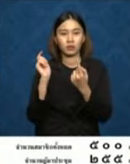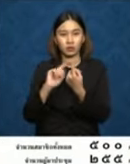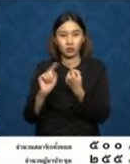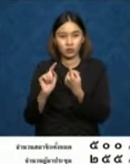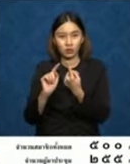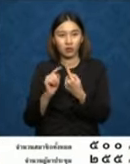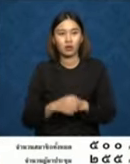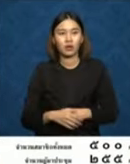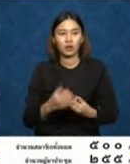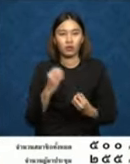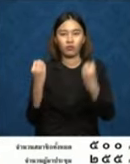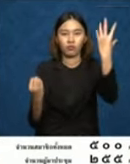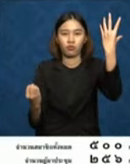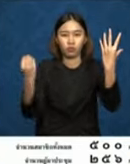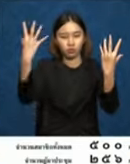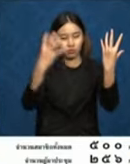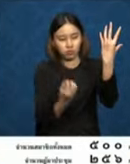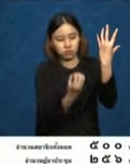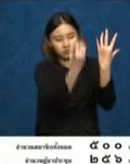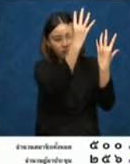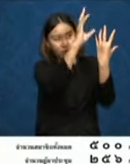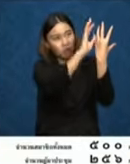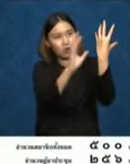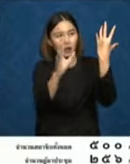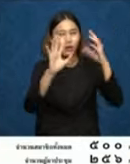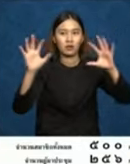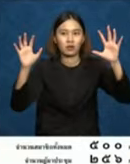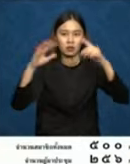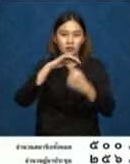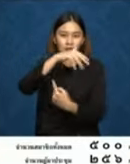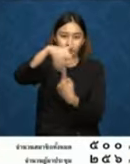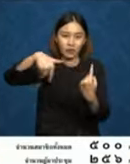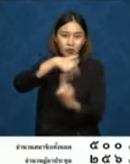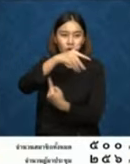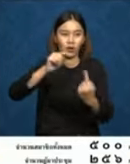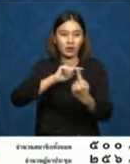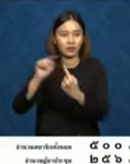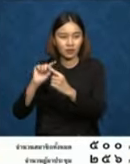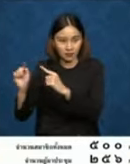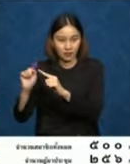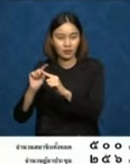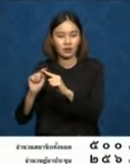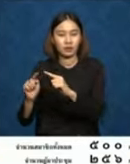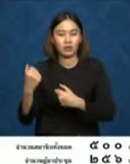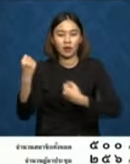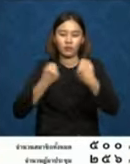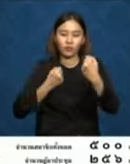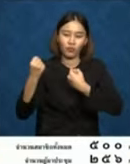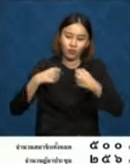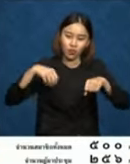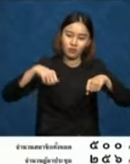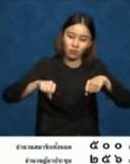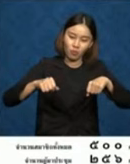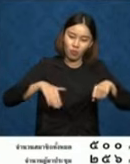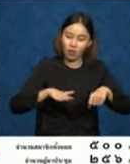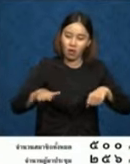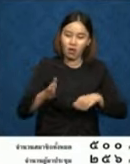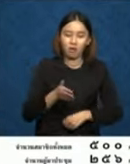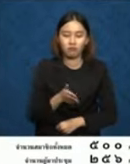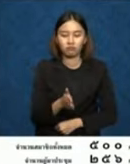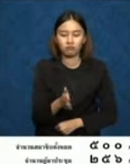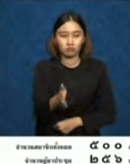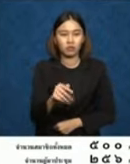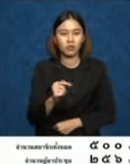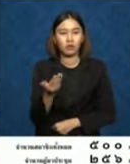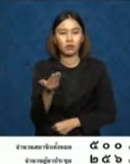ของความรกร้างของถนนและก็ภูมิทัศน์ในเรื่องของการขับขี่รถยนต์และรถจักรยานยนต์นะครับเพ